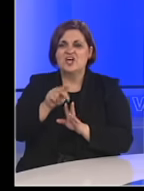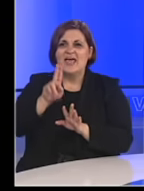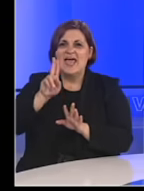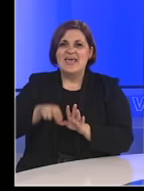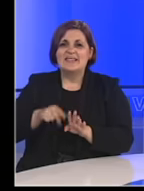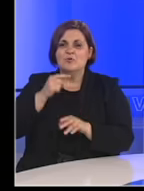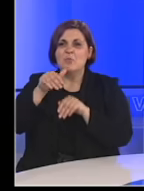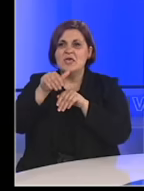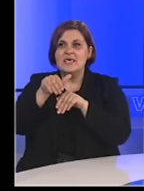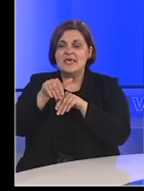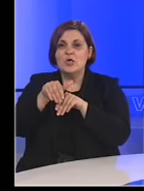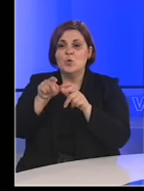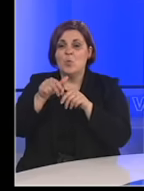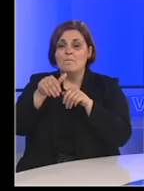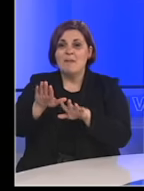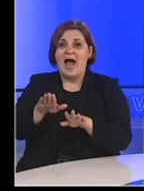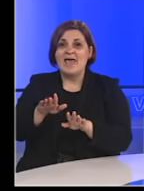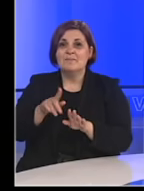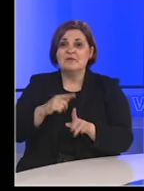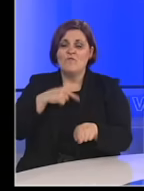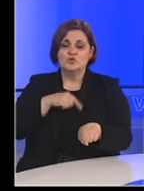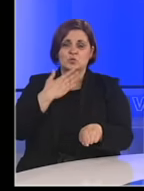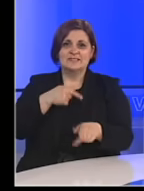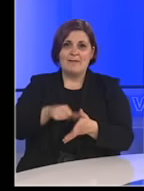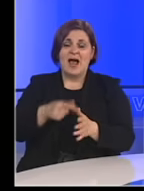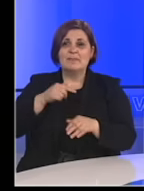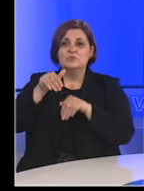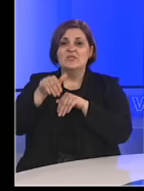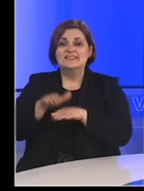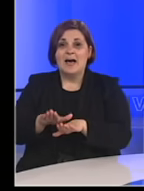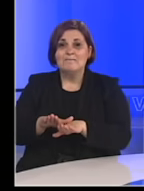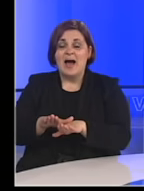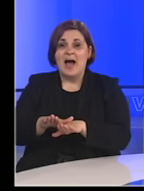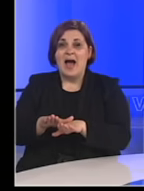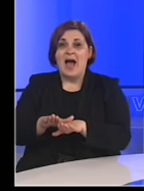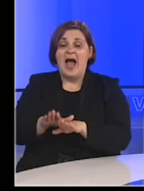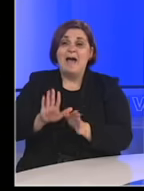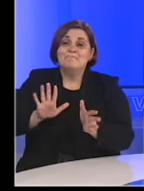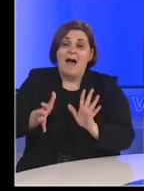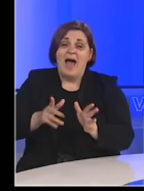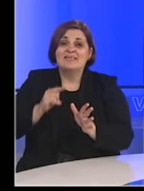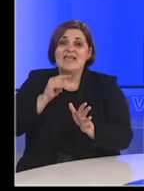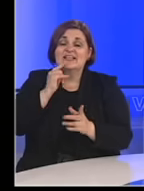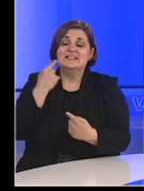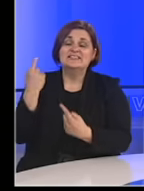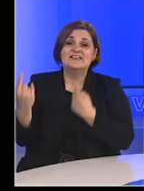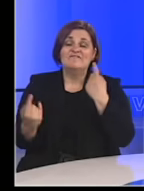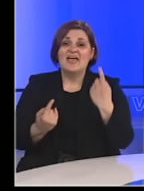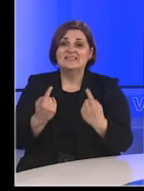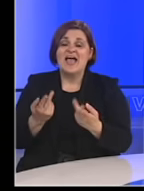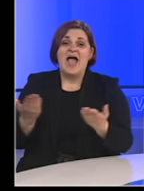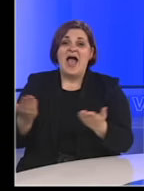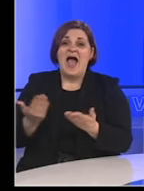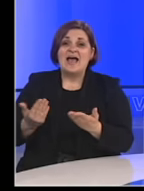možemo i maj, ovo je sve za april, mislim da možemo i za maj, i pa ajde da kažem, sve zavisi opet